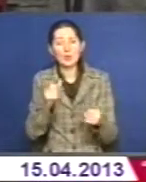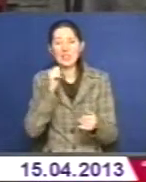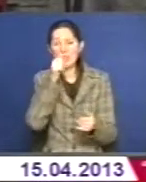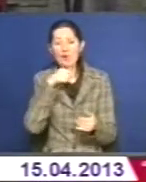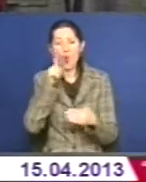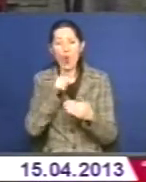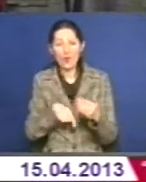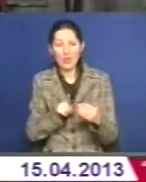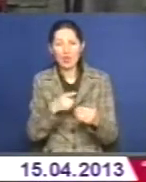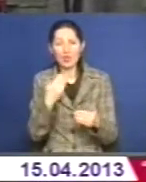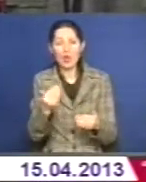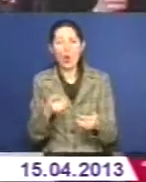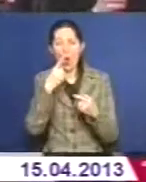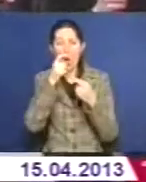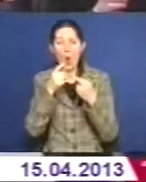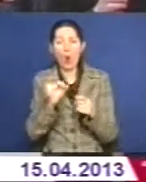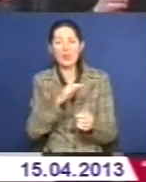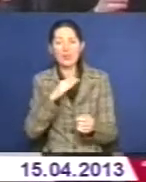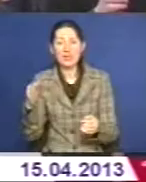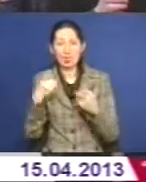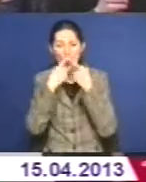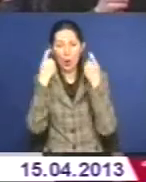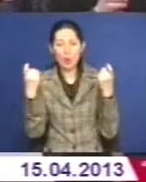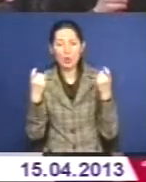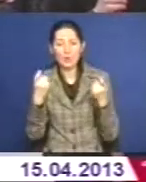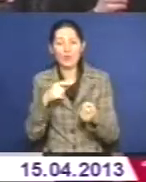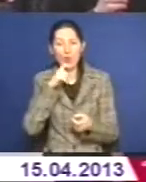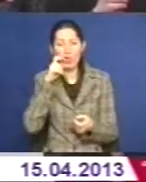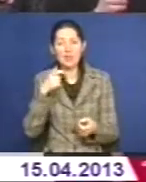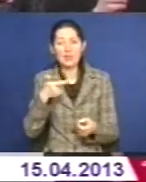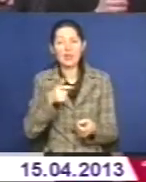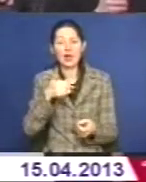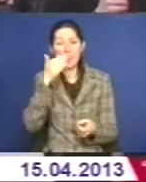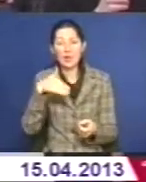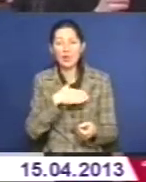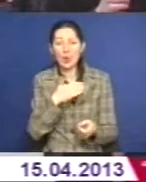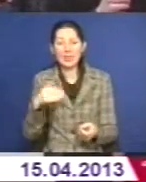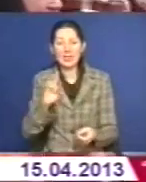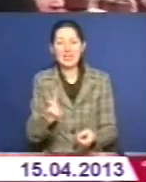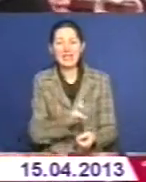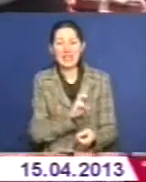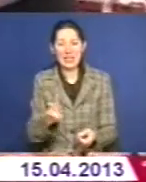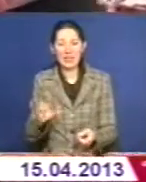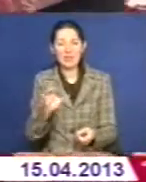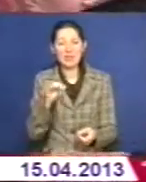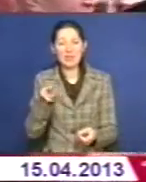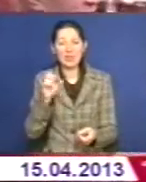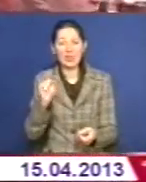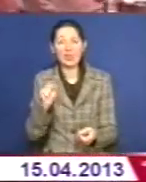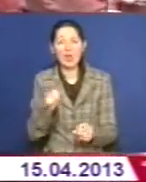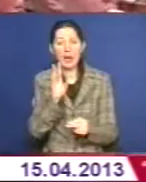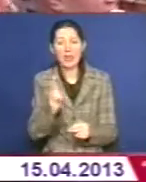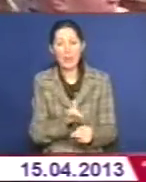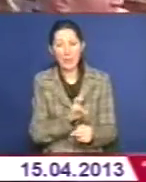проголосив в Українській греко-католицькій церкві синод єпископів. Великий дерев'яний хрест відтак був